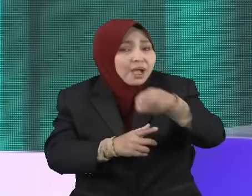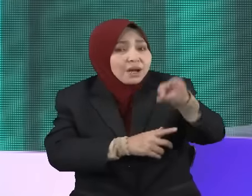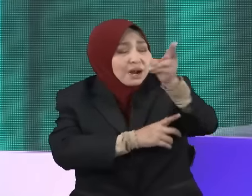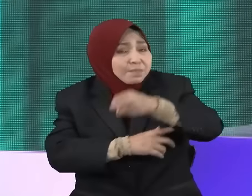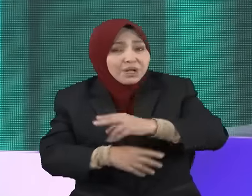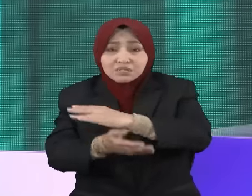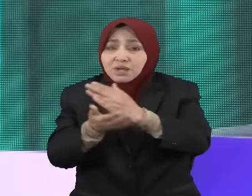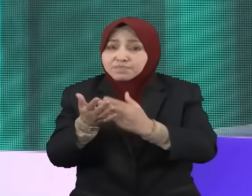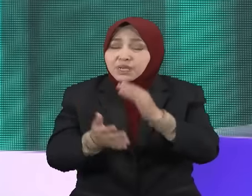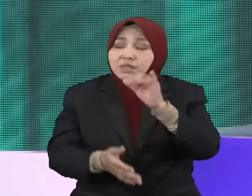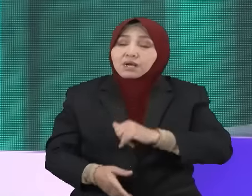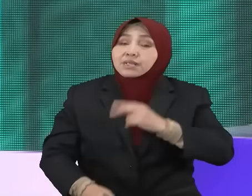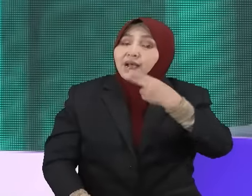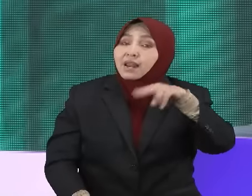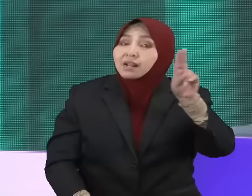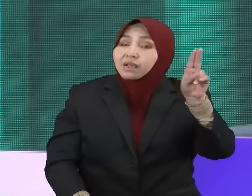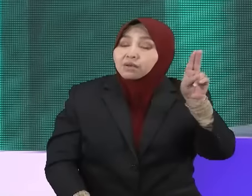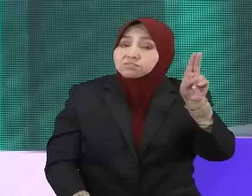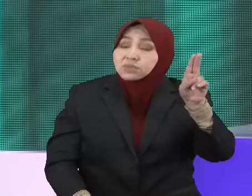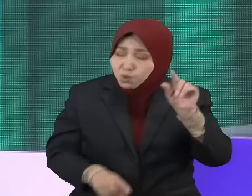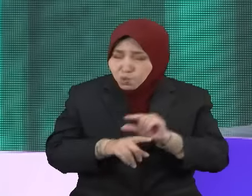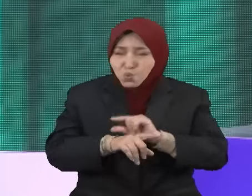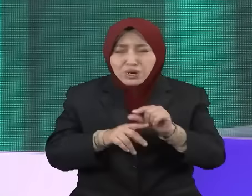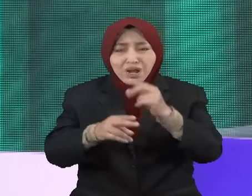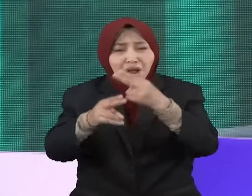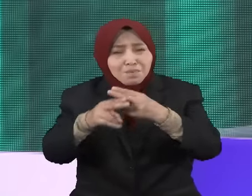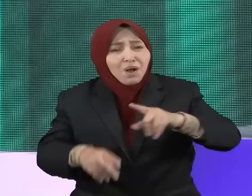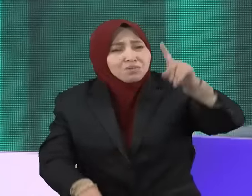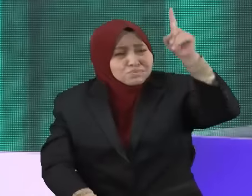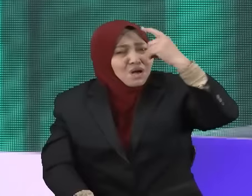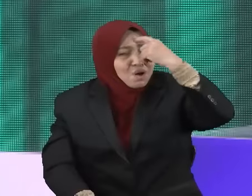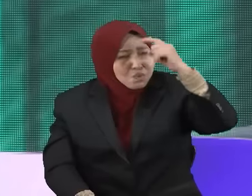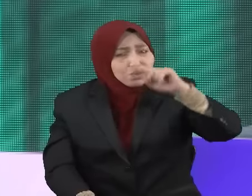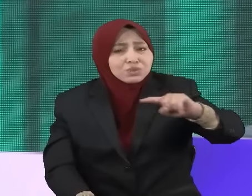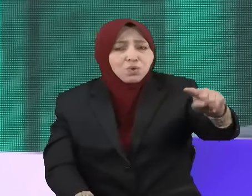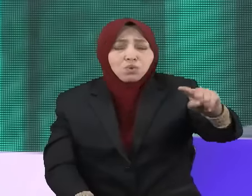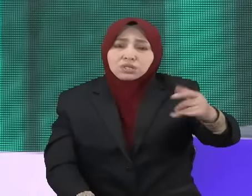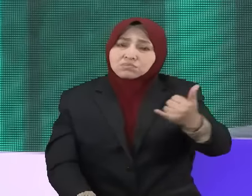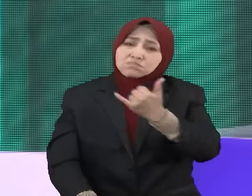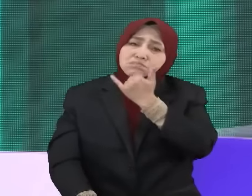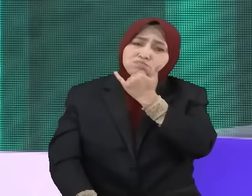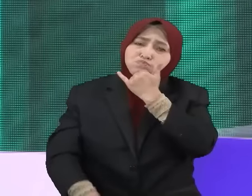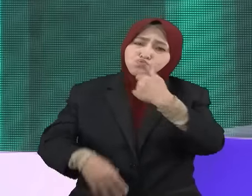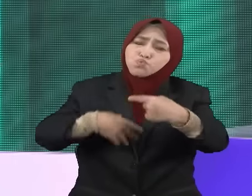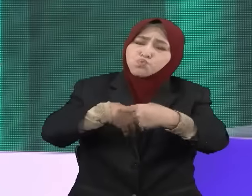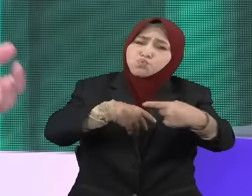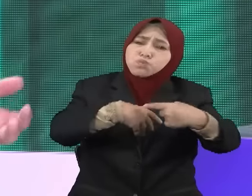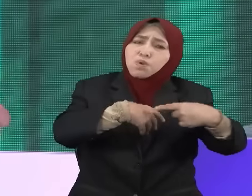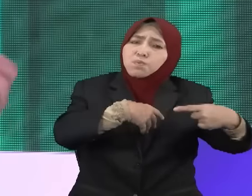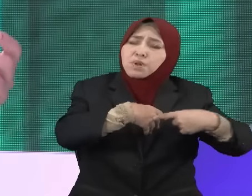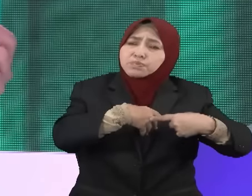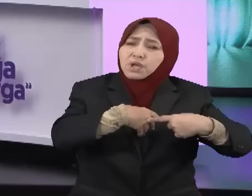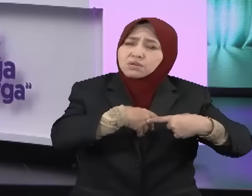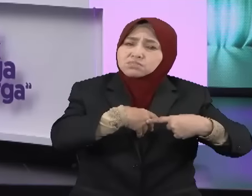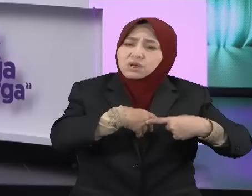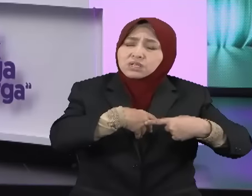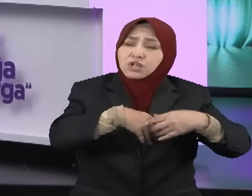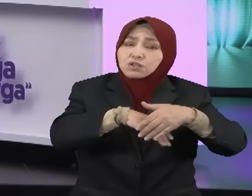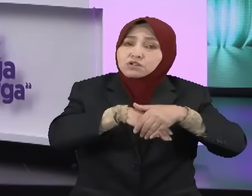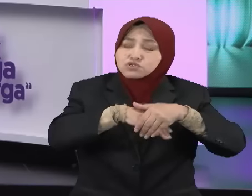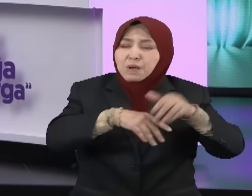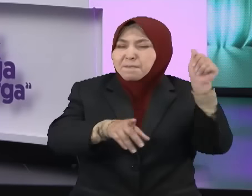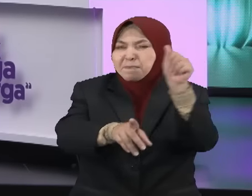sesuatu yang dihalalkan. Mereka menggunakan nama Allah untuk disalahkan, untuk di apa istilah bahasa Inggeris ini,